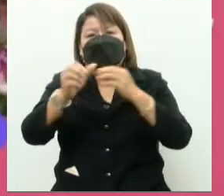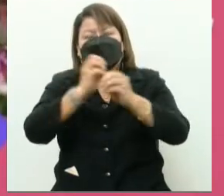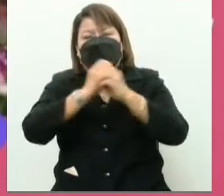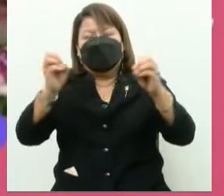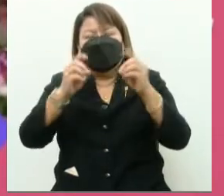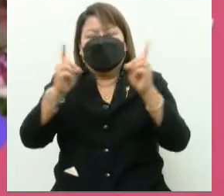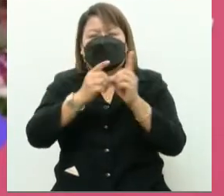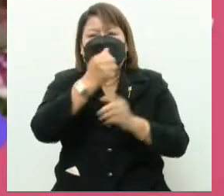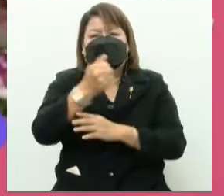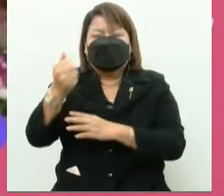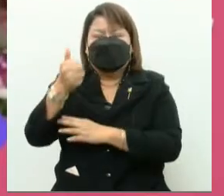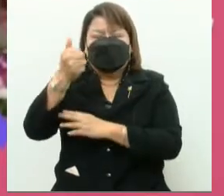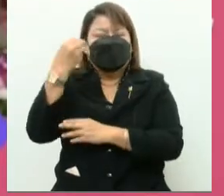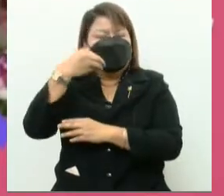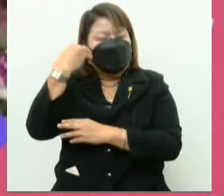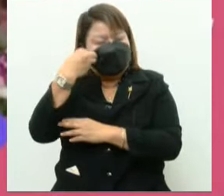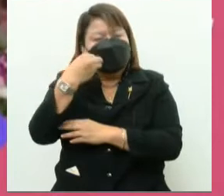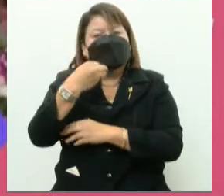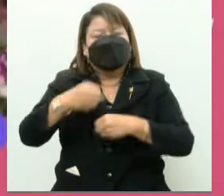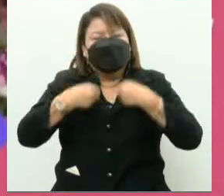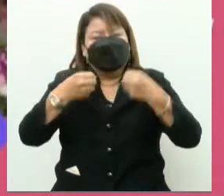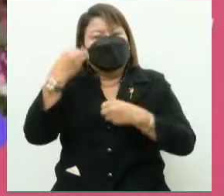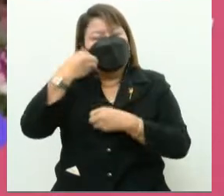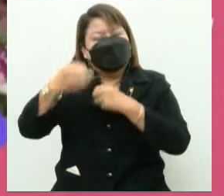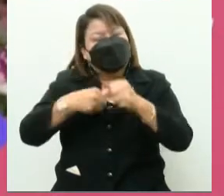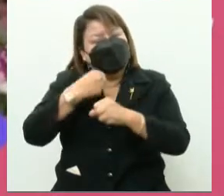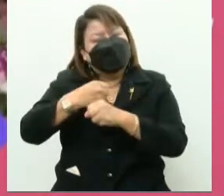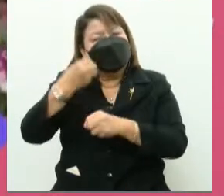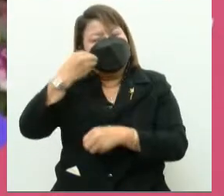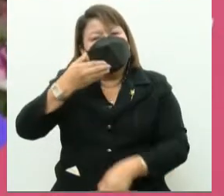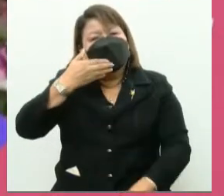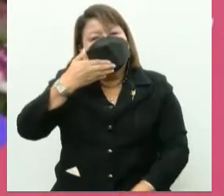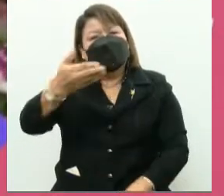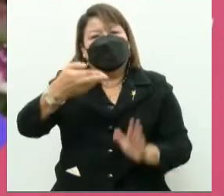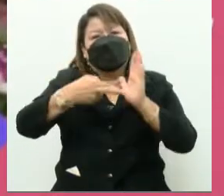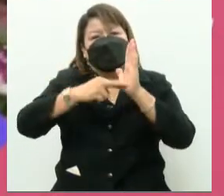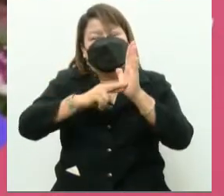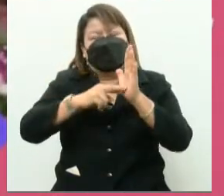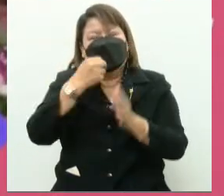กๆวันสุขสมหวังตลอดปีเริ่มต้นสิ่งดีๆปีใหม่ให้รุ่งเรือง